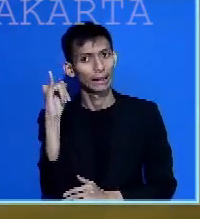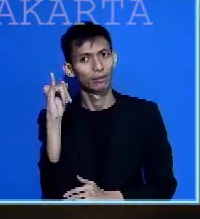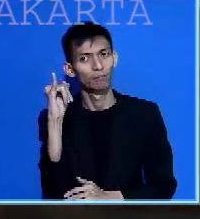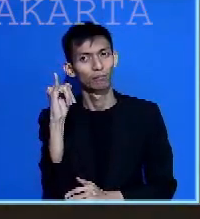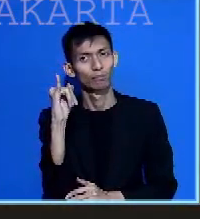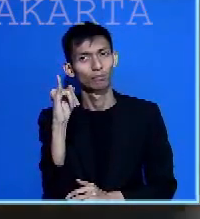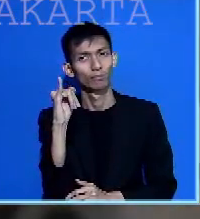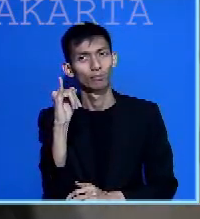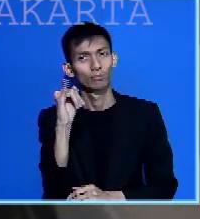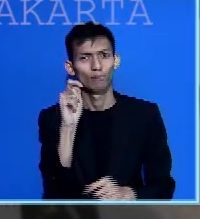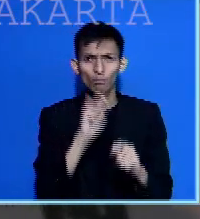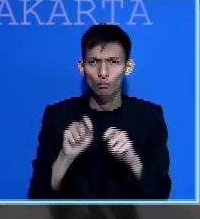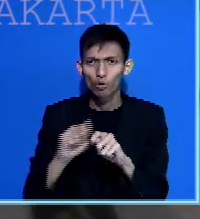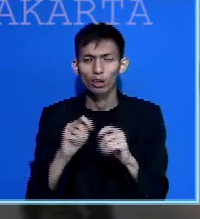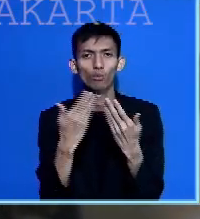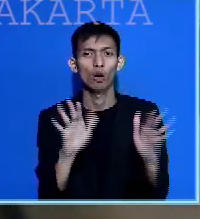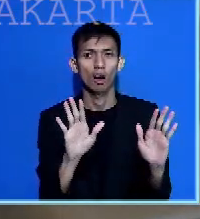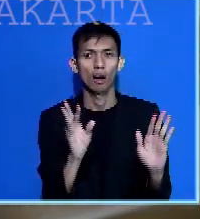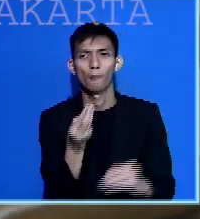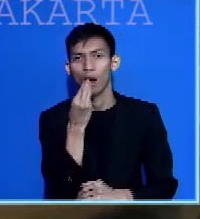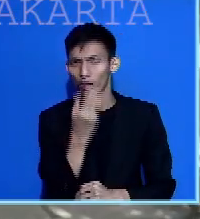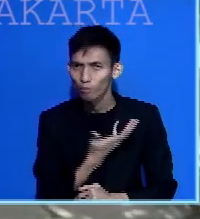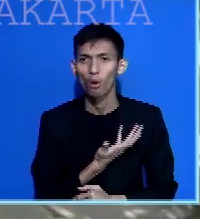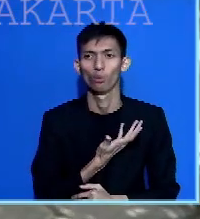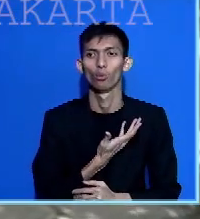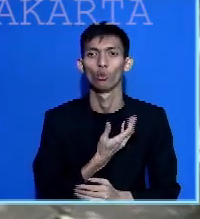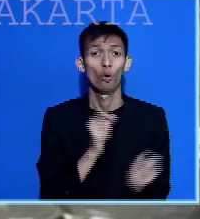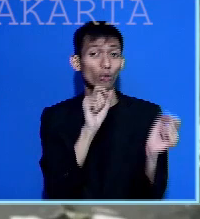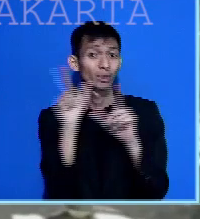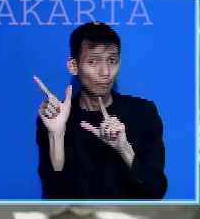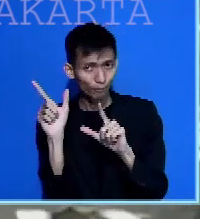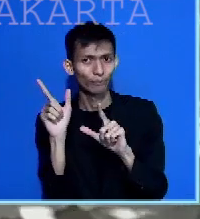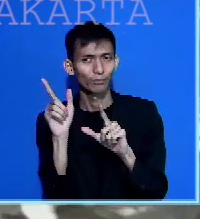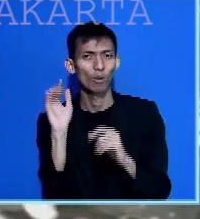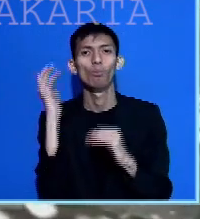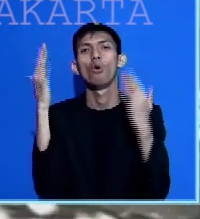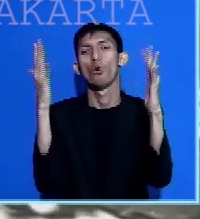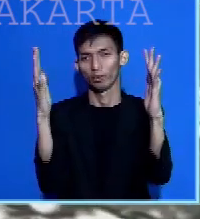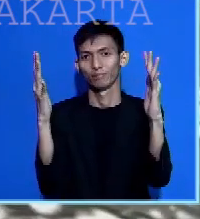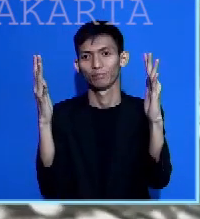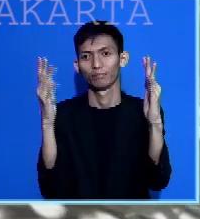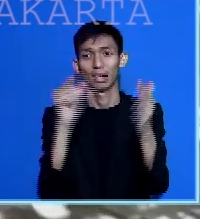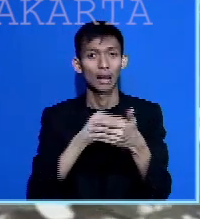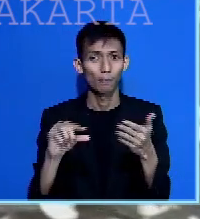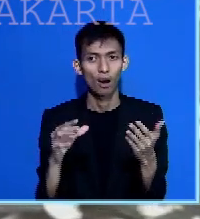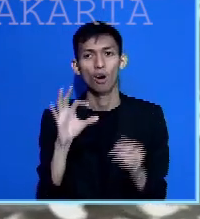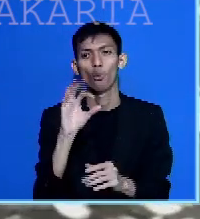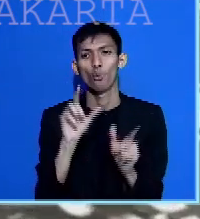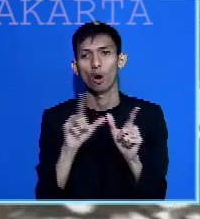membuat sebuah restoran dengan konsep pepohonan. Dan jadilah Warung Pohon Omah